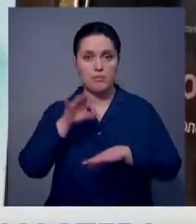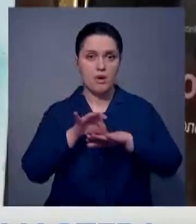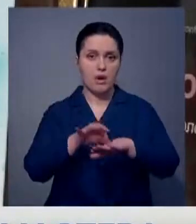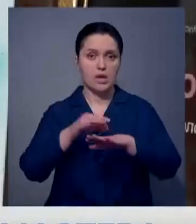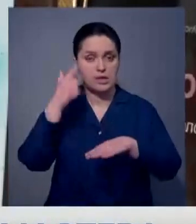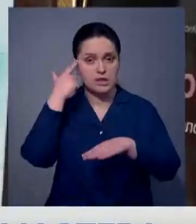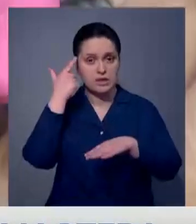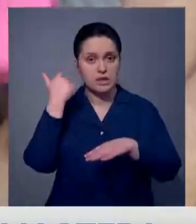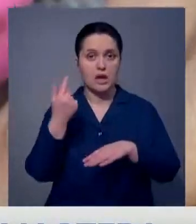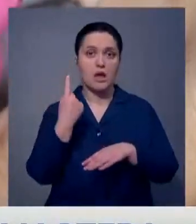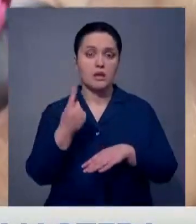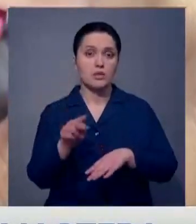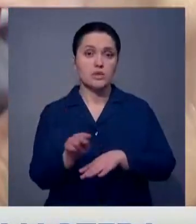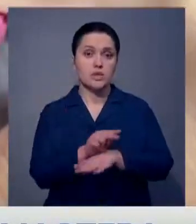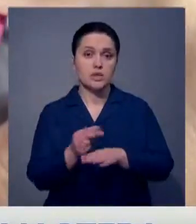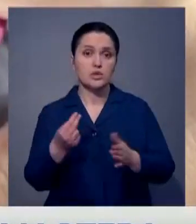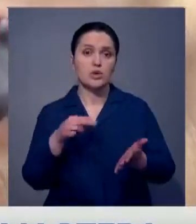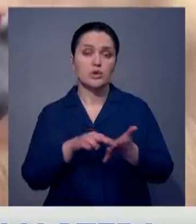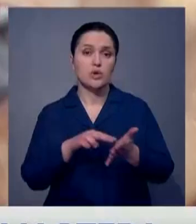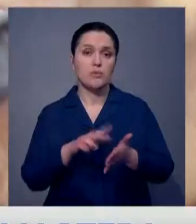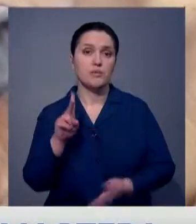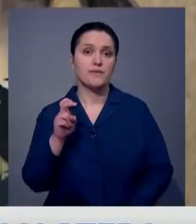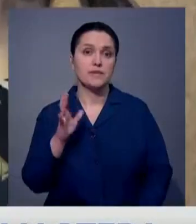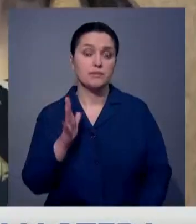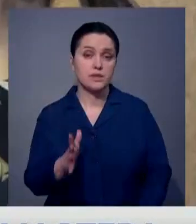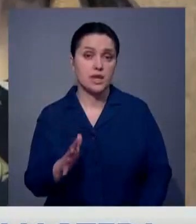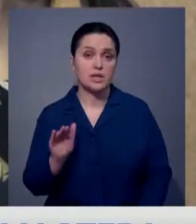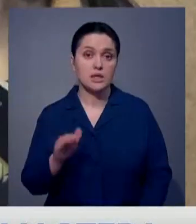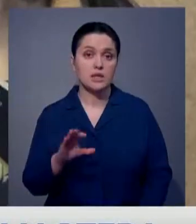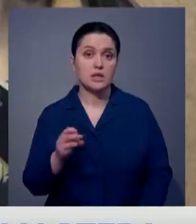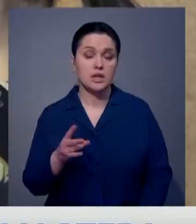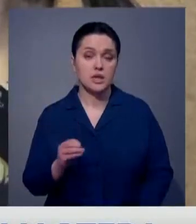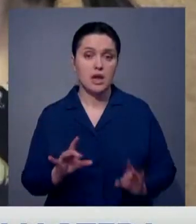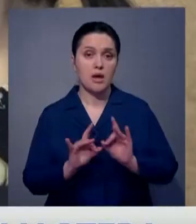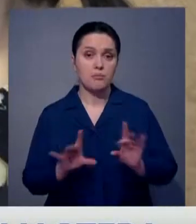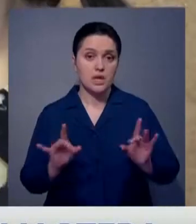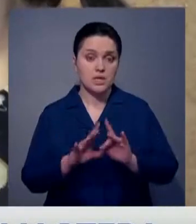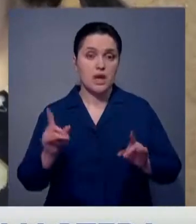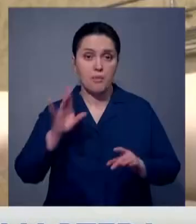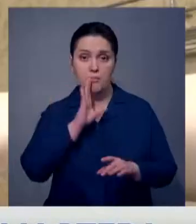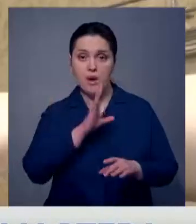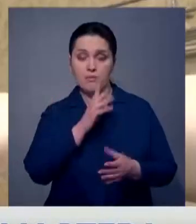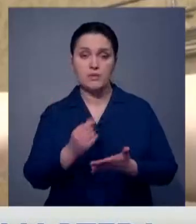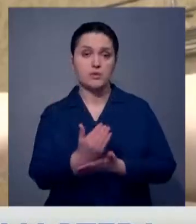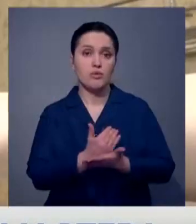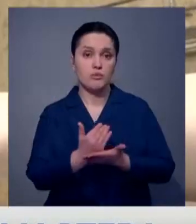возят ребенка в Кыргызстан, где один курс лечения обходится семье почти в 250 тысяч тенге. По словам Сани